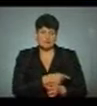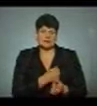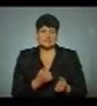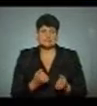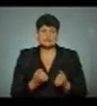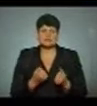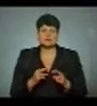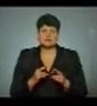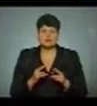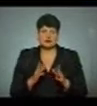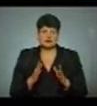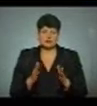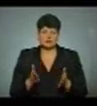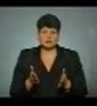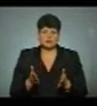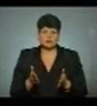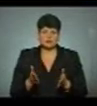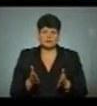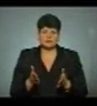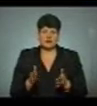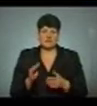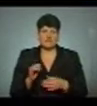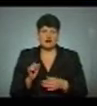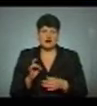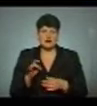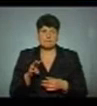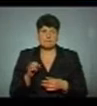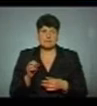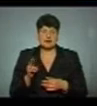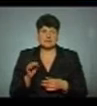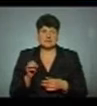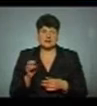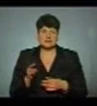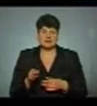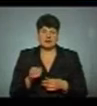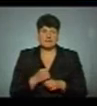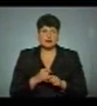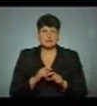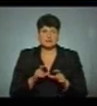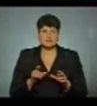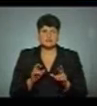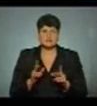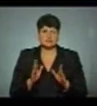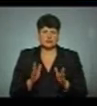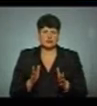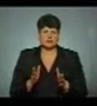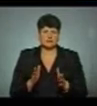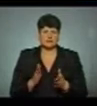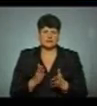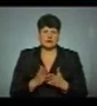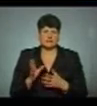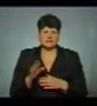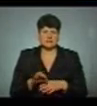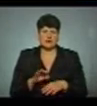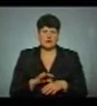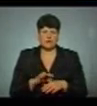будуть захищені коронавірусом, фармацевти в аптеці? Яким чином коронавірусом зараз майже всі хворі йдуть